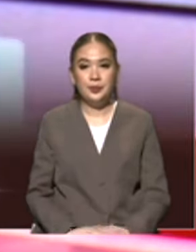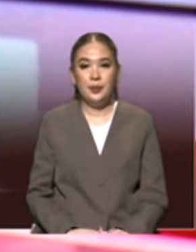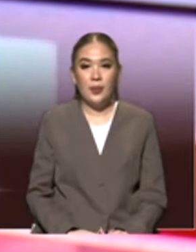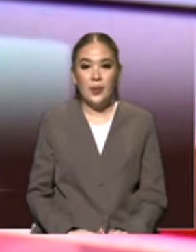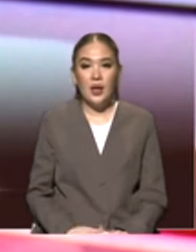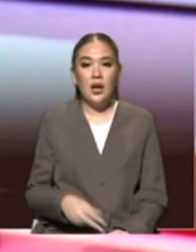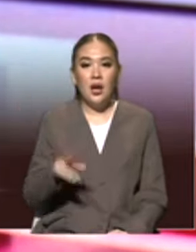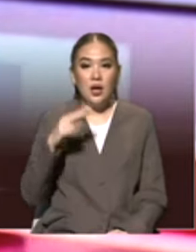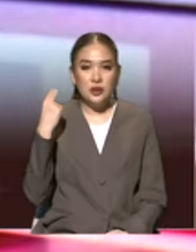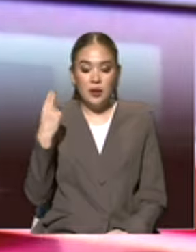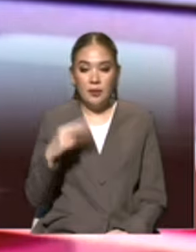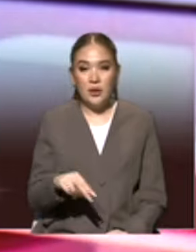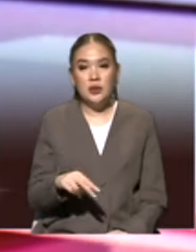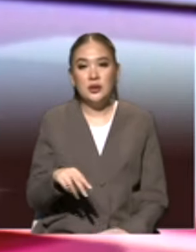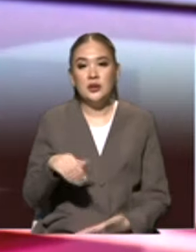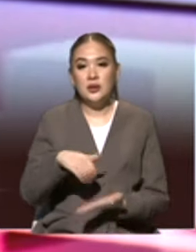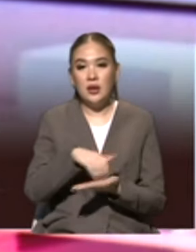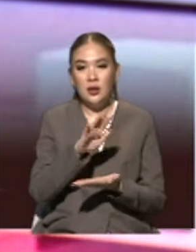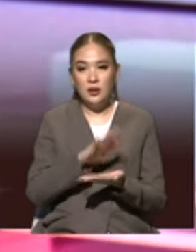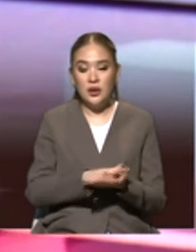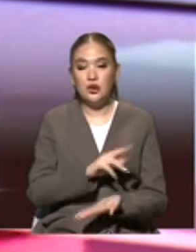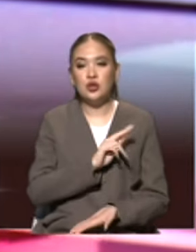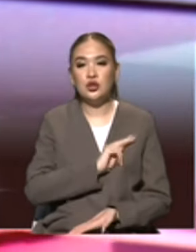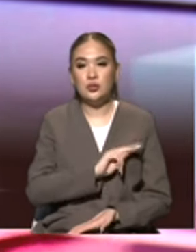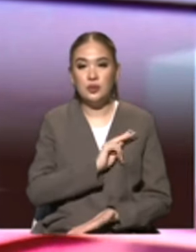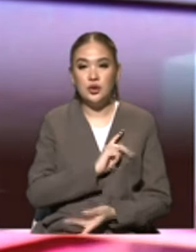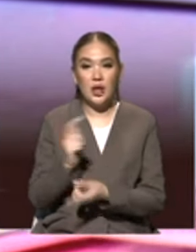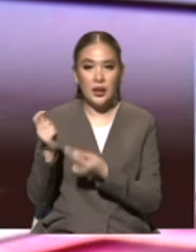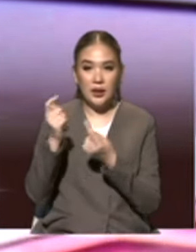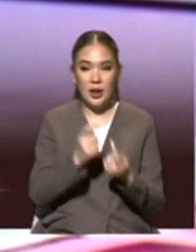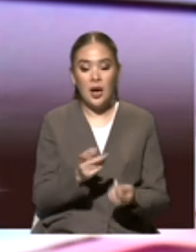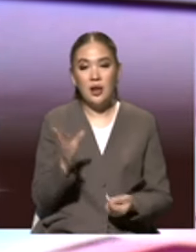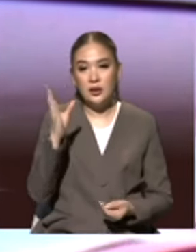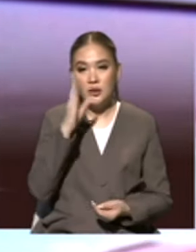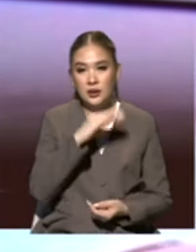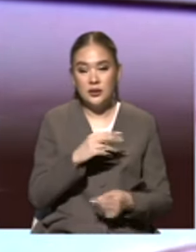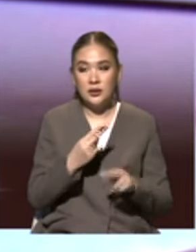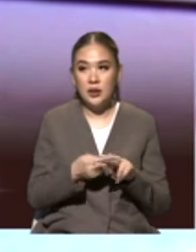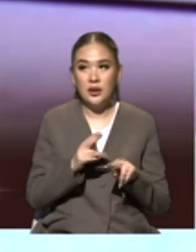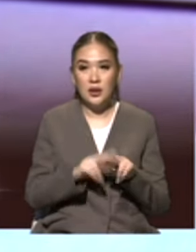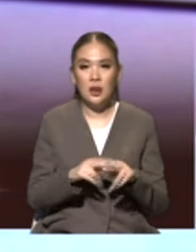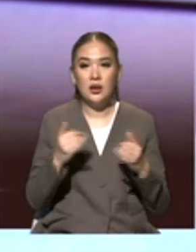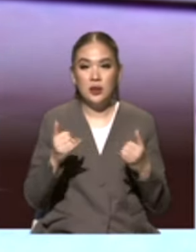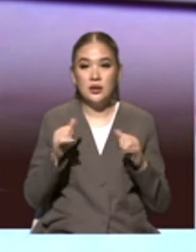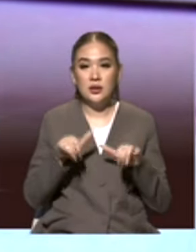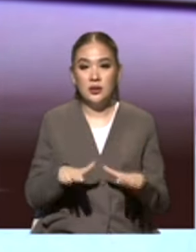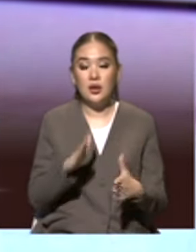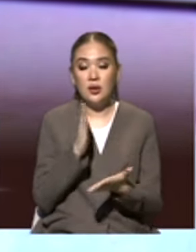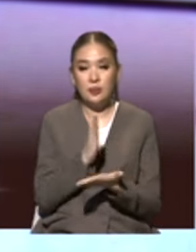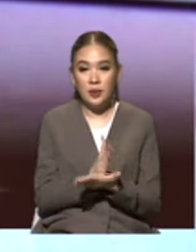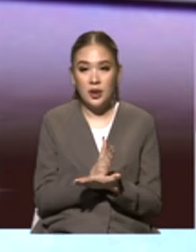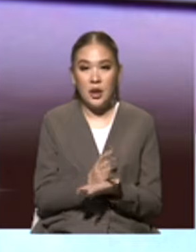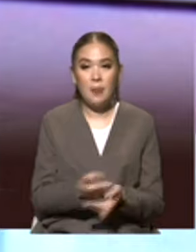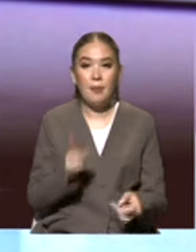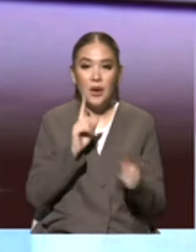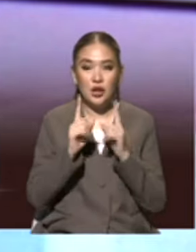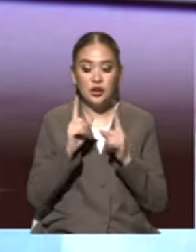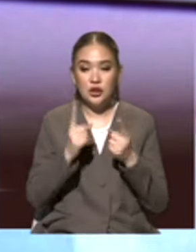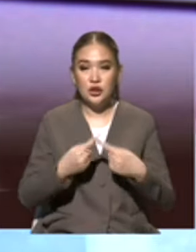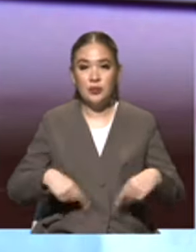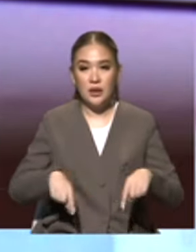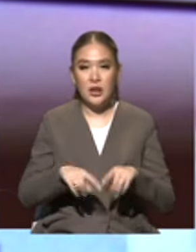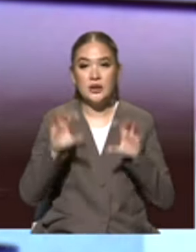жаңағыдай сапалы тауарлар, жұмыстар мен қызметтер әкеле алатын өнім берушілерді қалдыруға бағытталған шаралар қабылданып жатыр бүгінгі таңда. Бұл мәжіліс шеңберінде